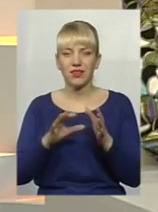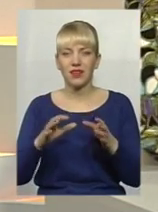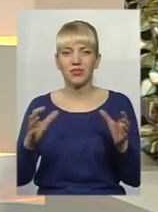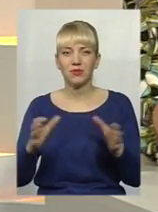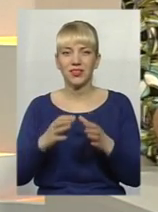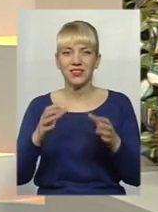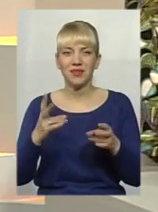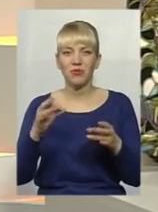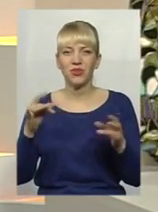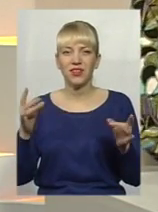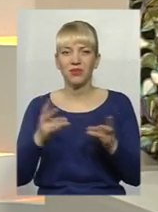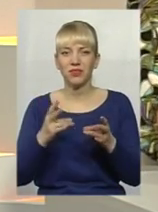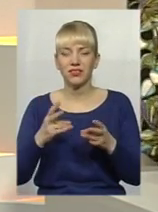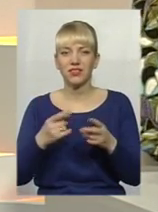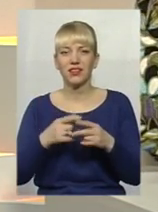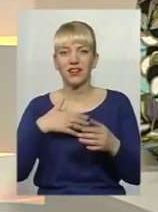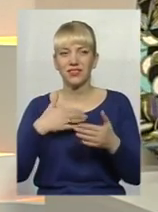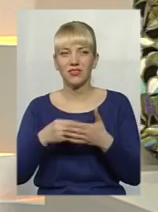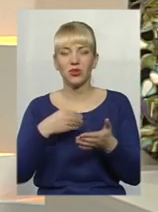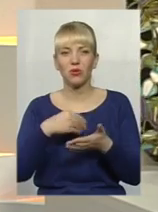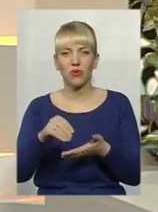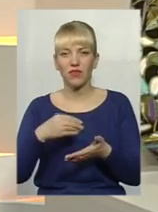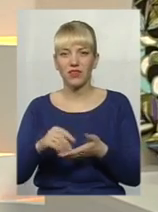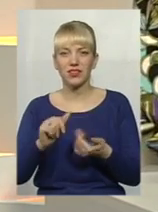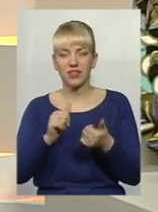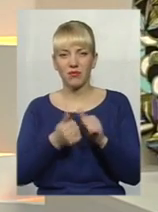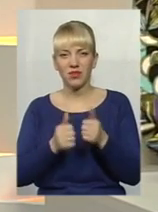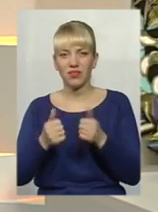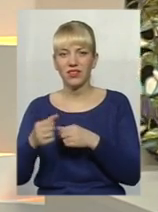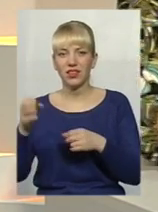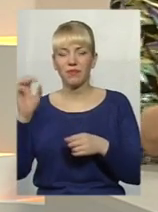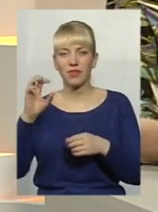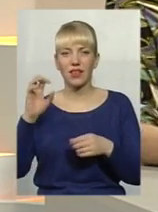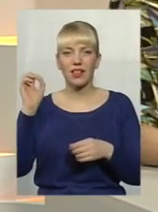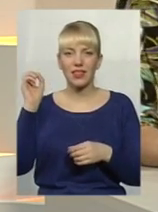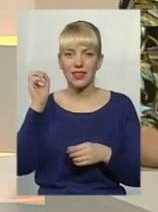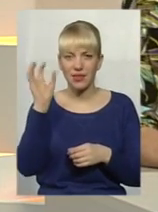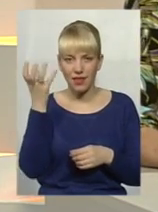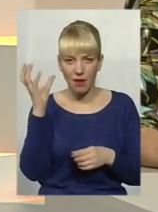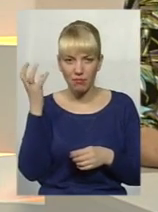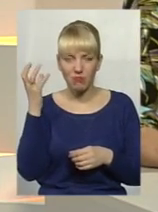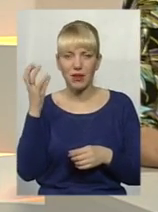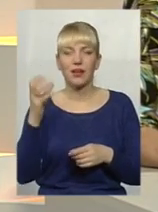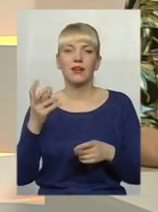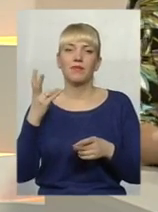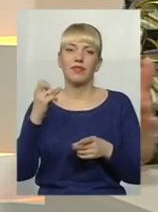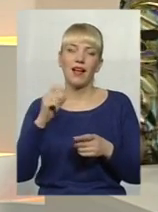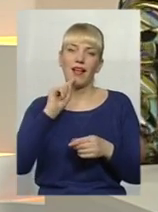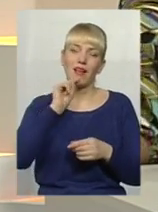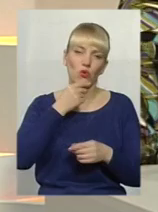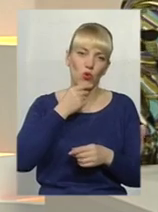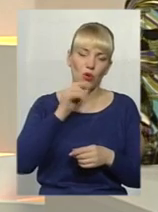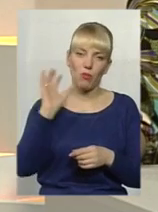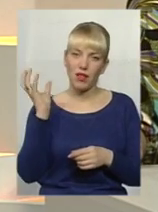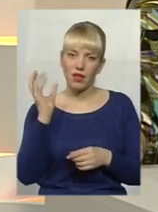про необхідність активно купувати, замінювати лампи розжарювання на економки. З іншого боку, ми не